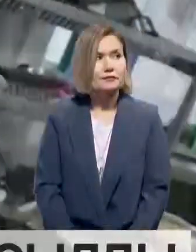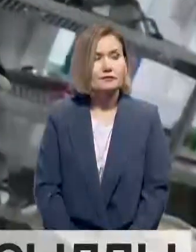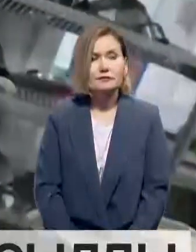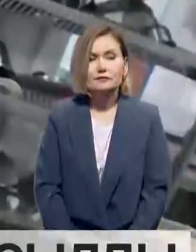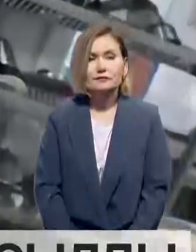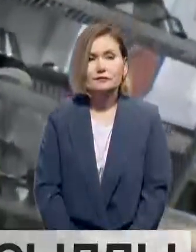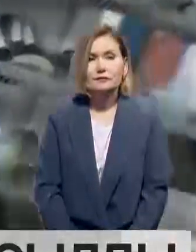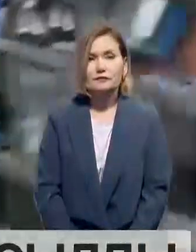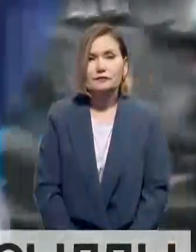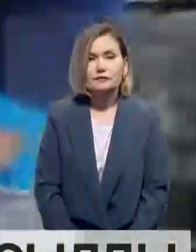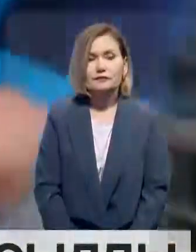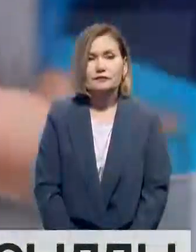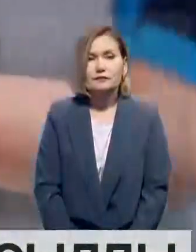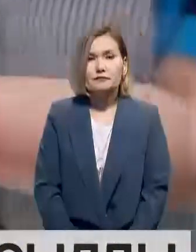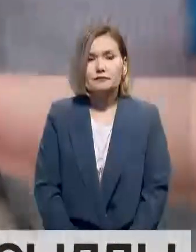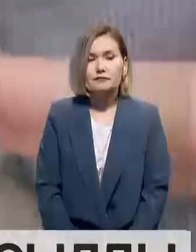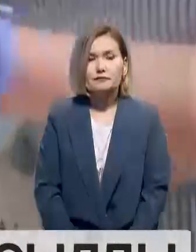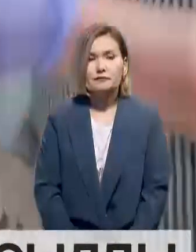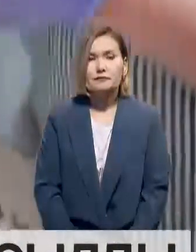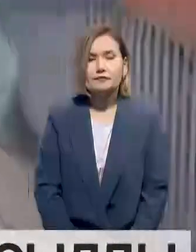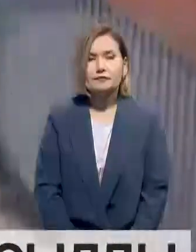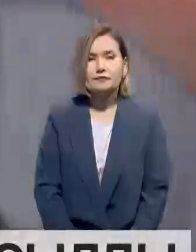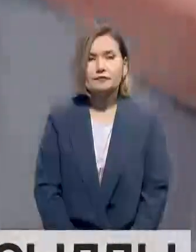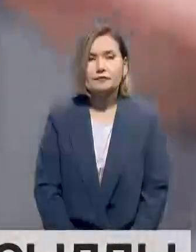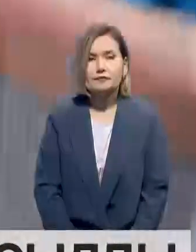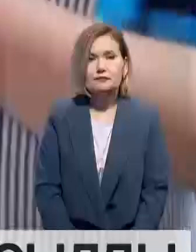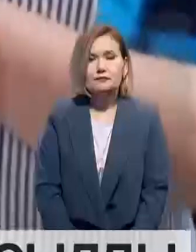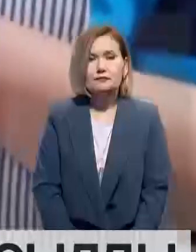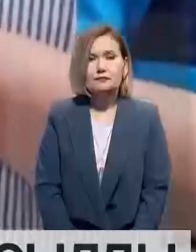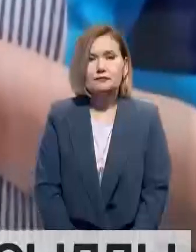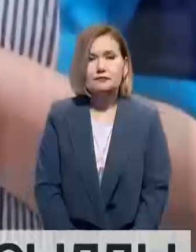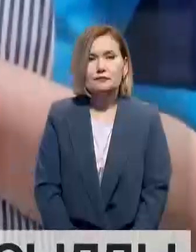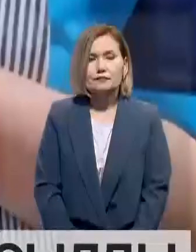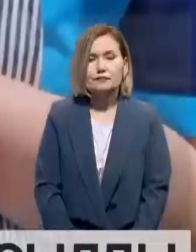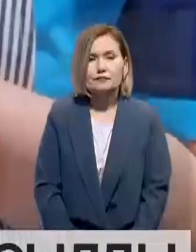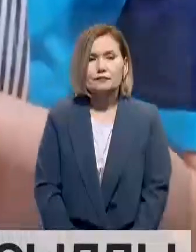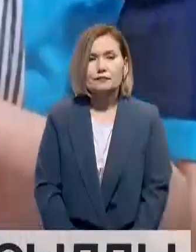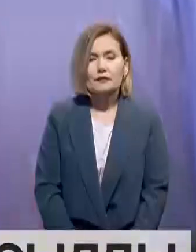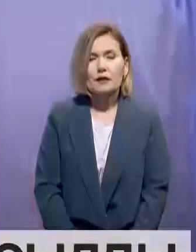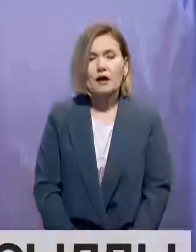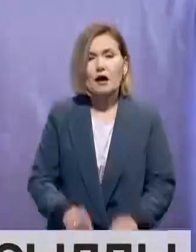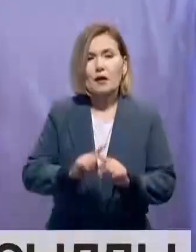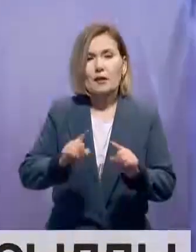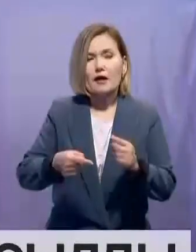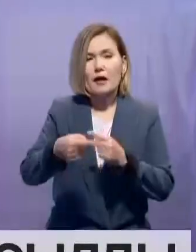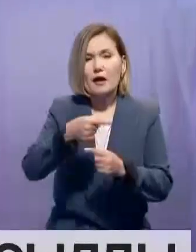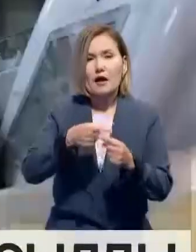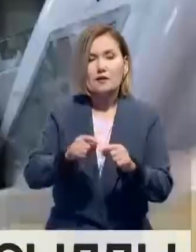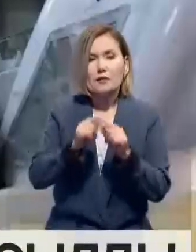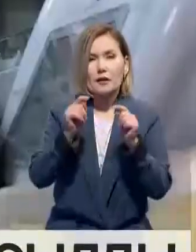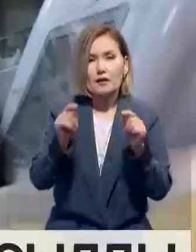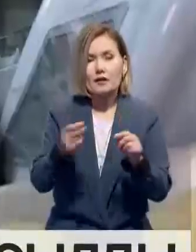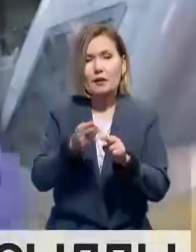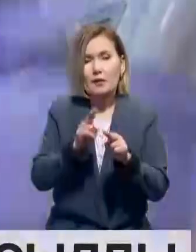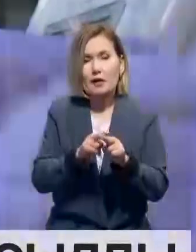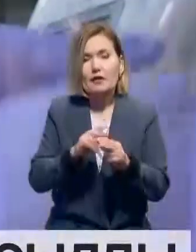Безглютеновые вареники. Без яиц. Розовая соль из гималайская идет. Бірегей кәсіп осындай айдай ғана цехтен